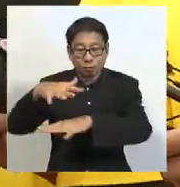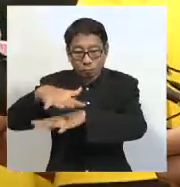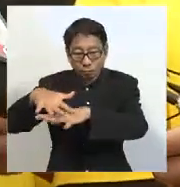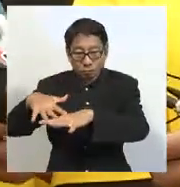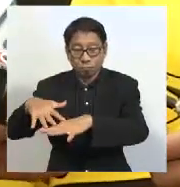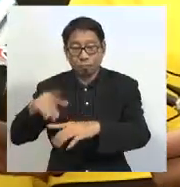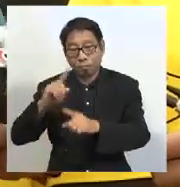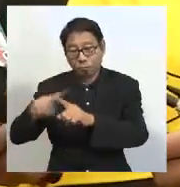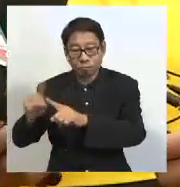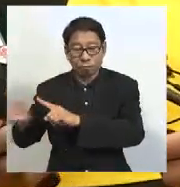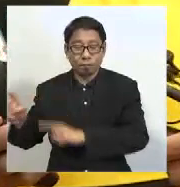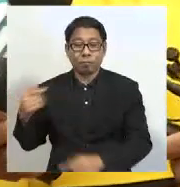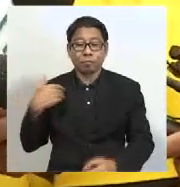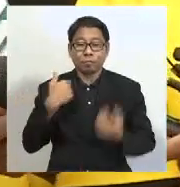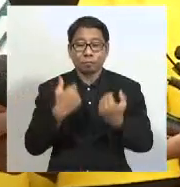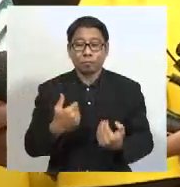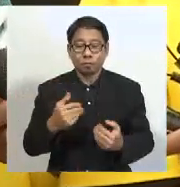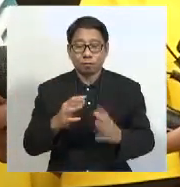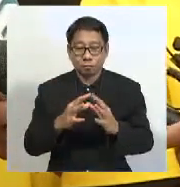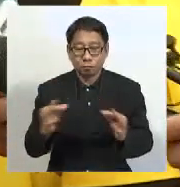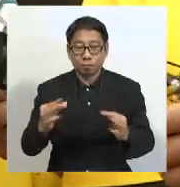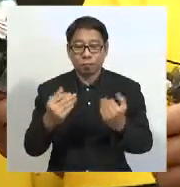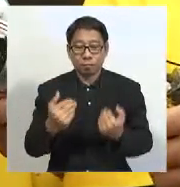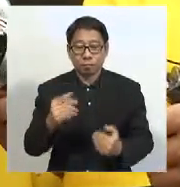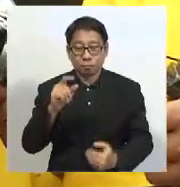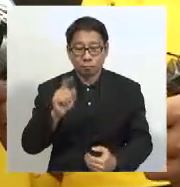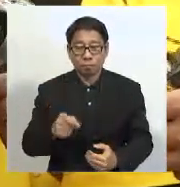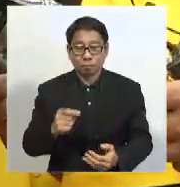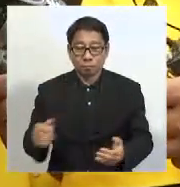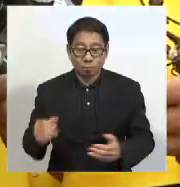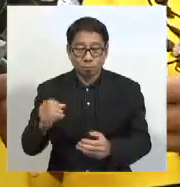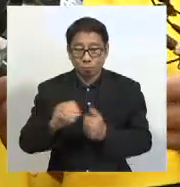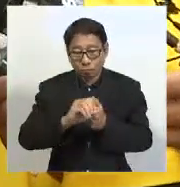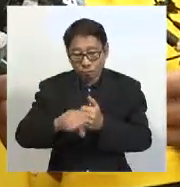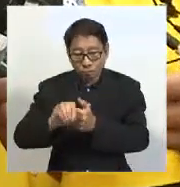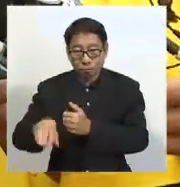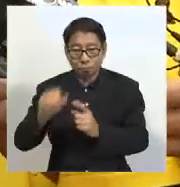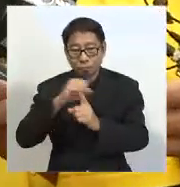ทำอัพไซคลิงสิ่งเหล่านี้เป็นประเด็นที่เราต้องทั้งให้ความรู้ภาคสังคม